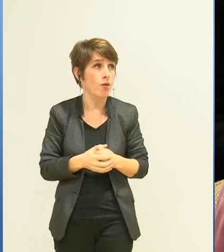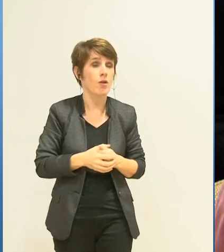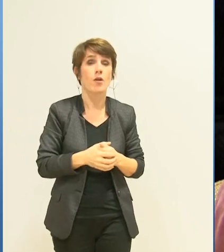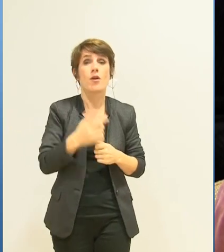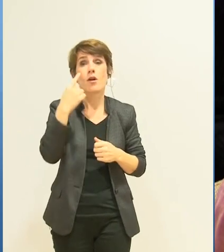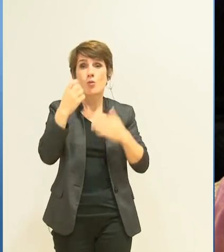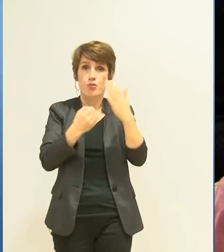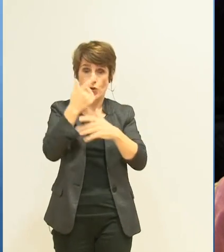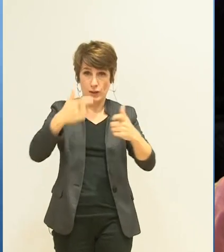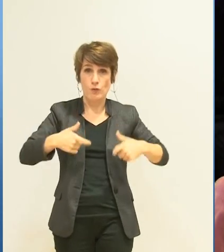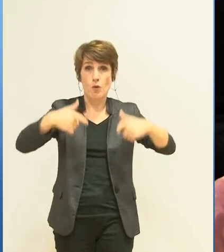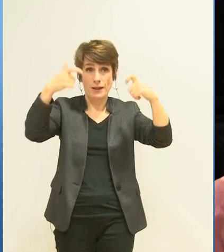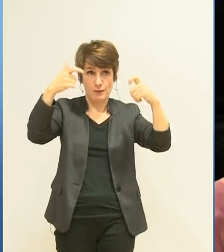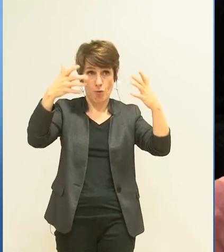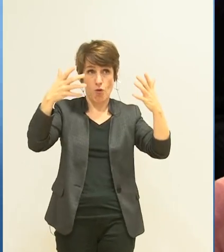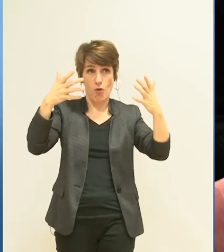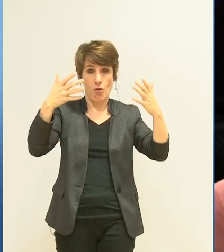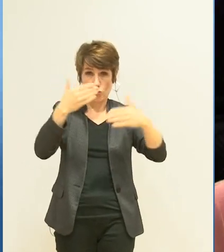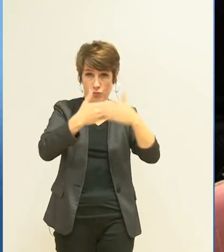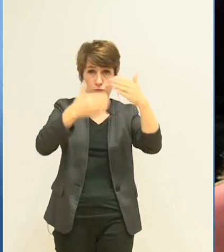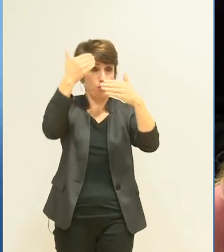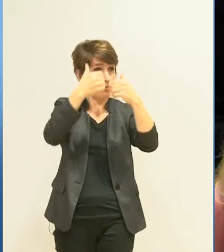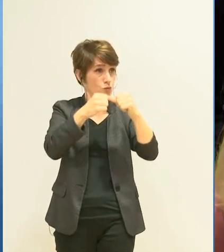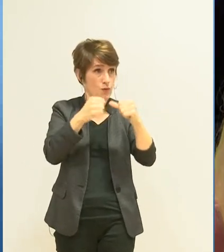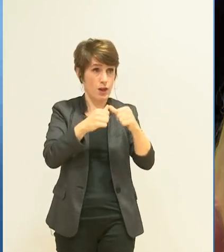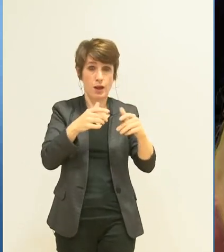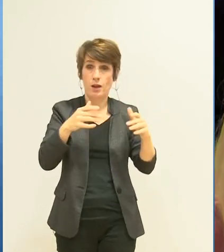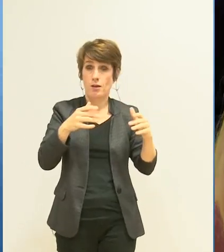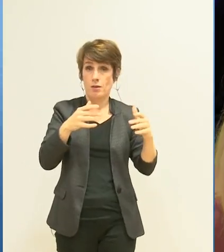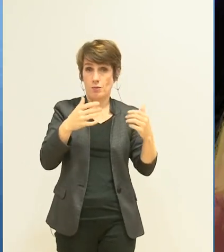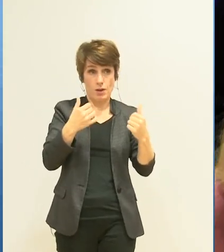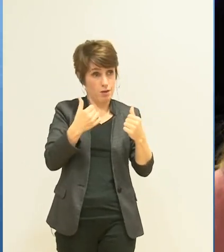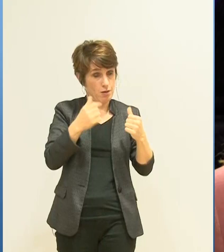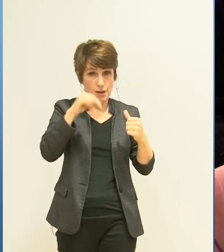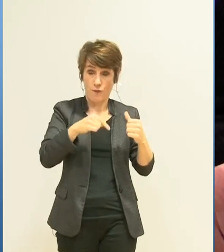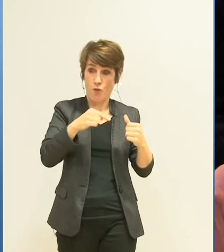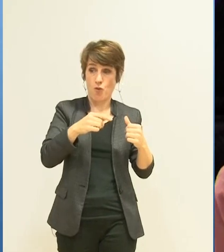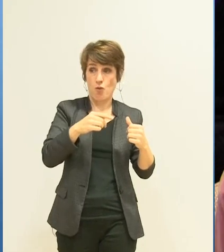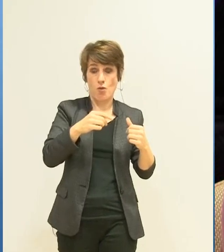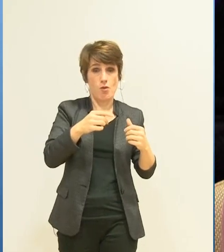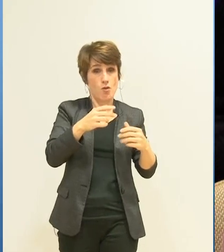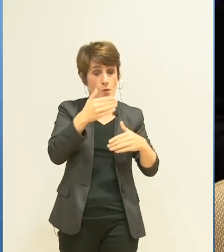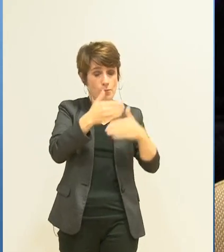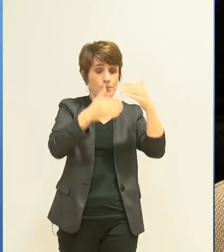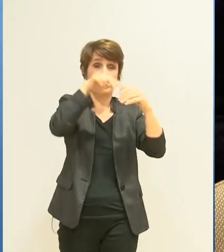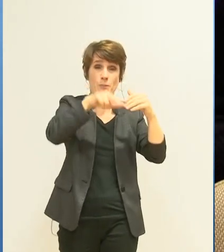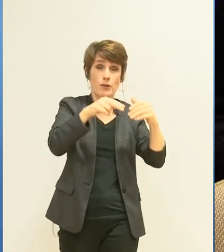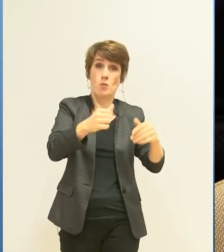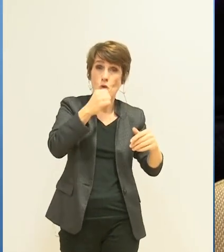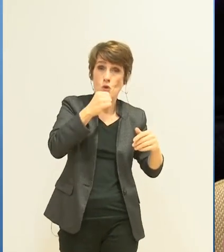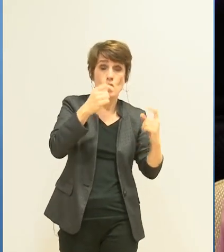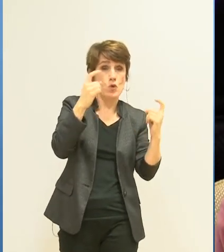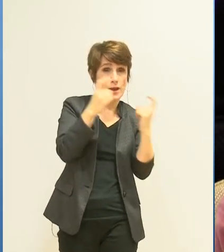nouveaux bâtiments l'augmentation de la population nous oblige à construire de l'habitat moins énergivores et donc plus performant en matière